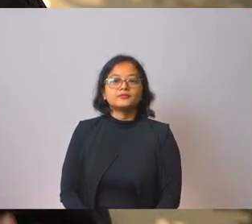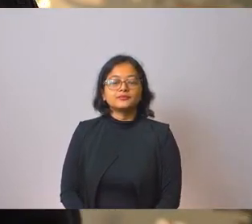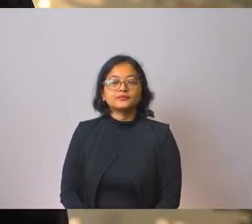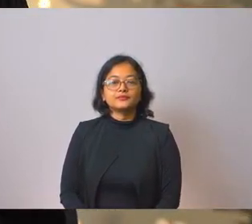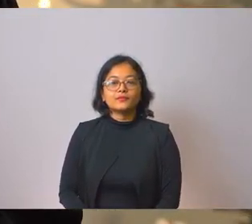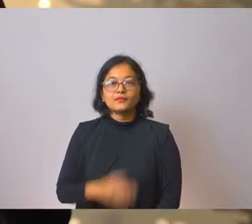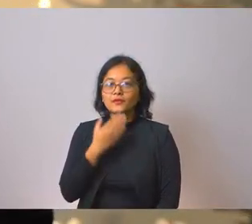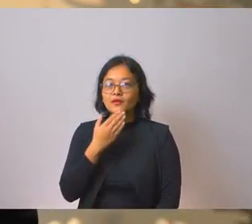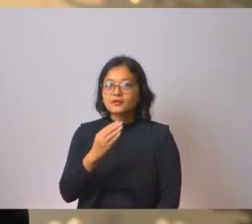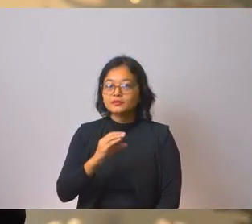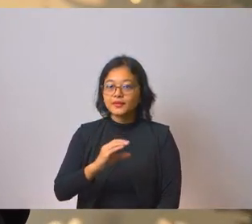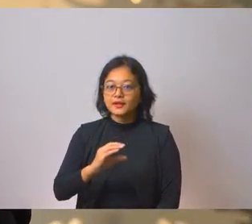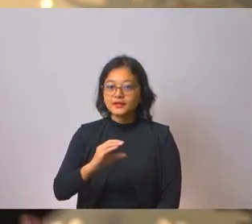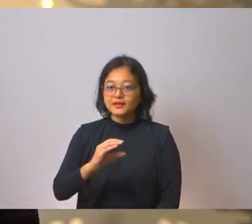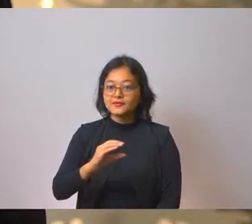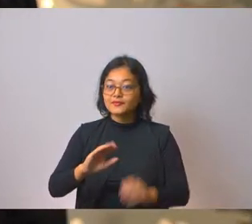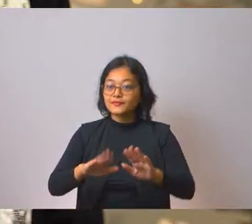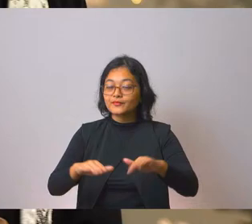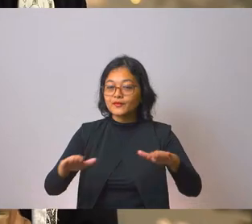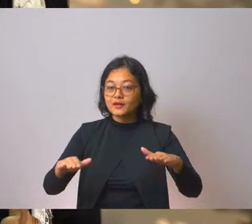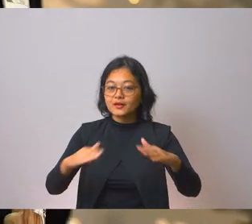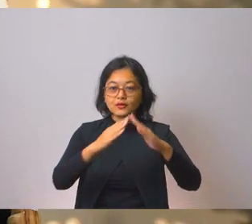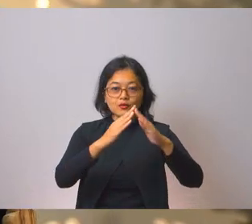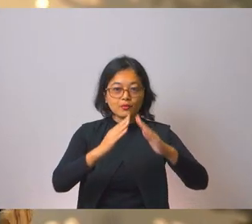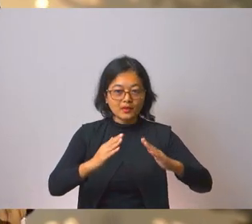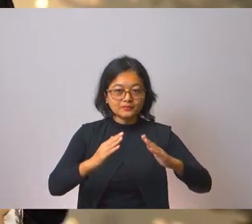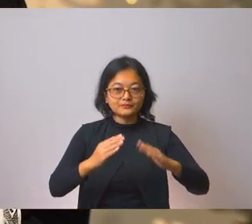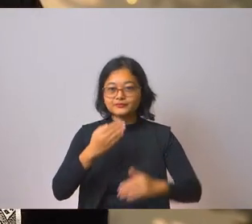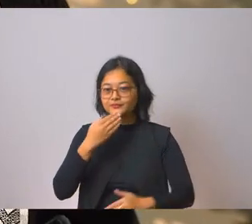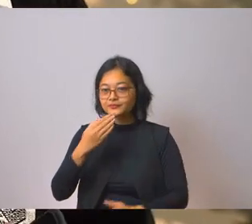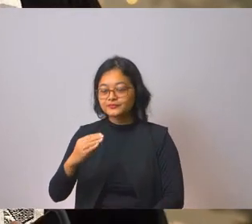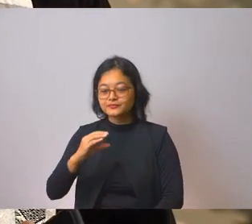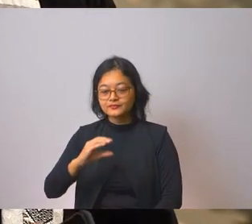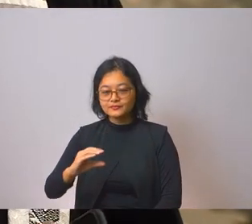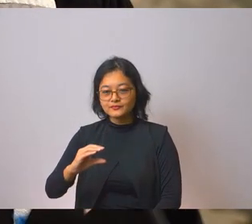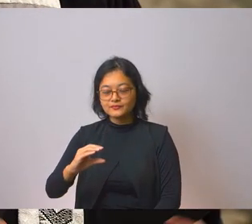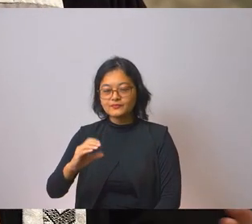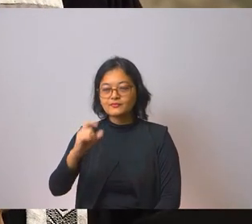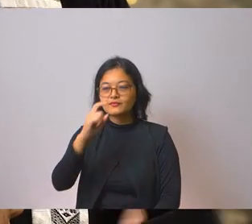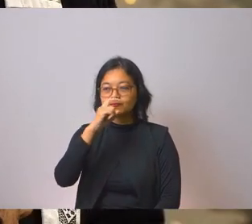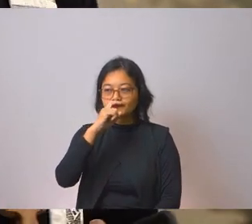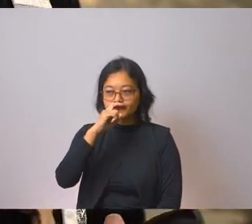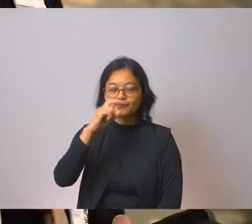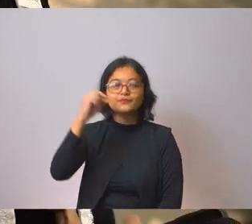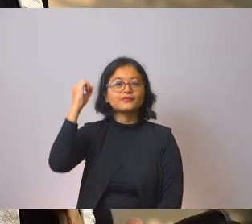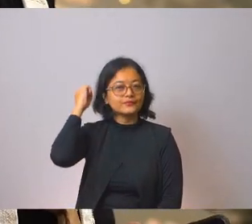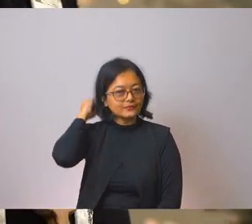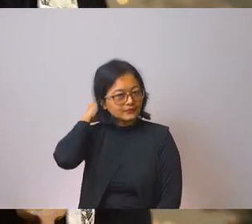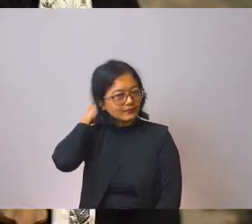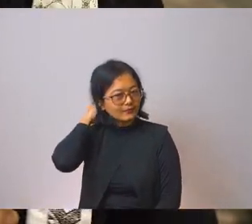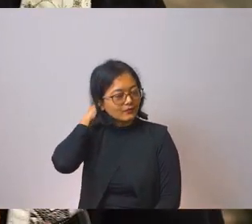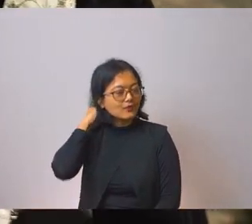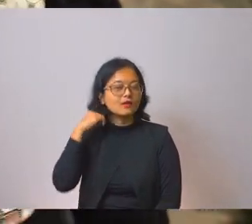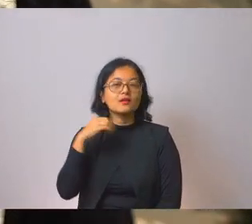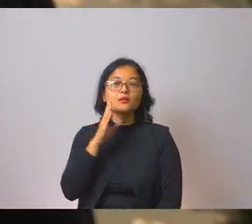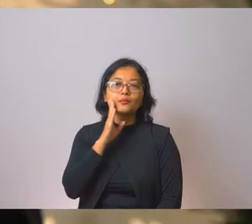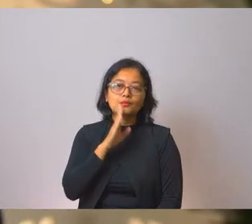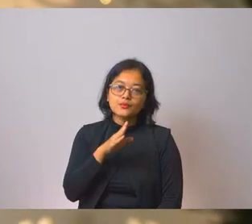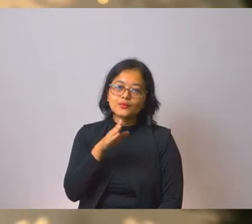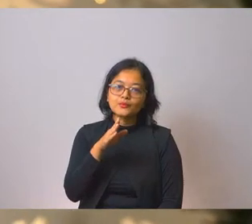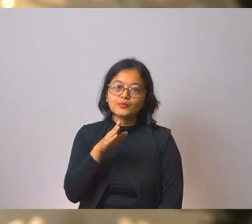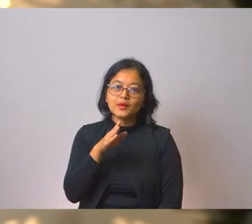Selamat pagi adik-adik yang di rumah, selamat pagi Bapak Ibu semua yang di gereja, Bapak Mama, Opa Oma yang di rumah, selamat